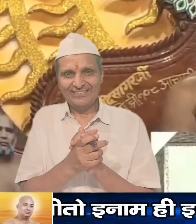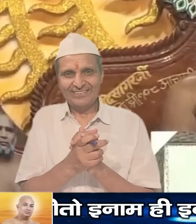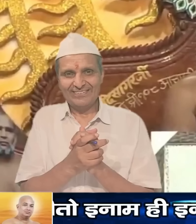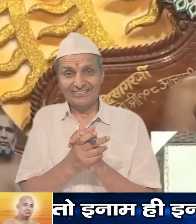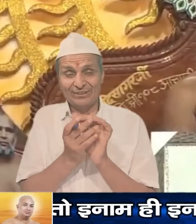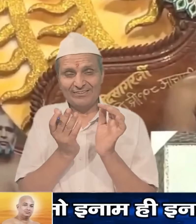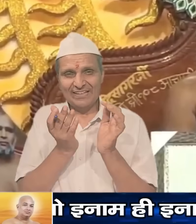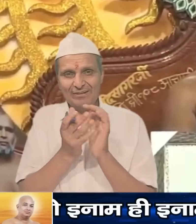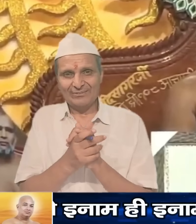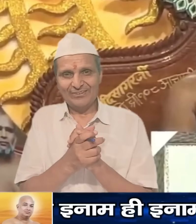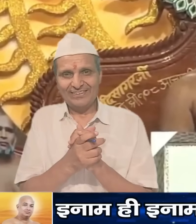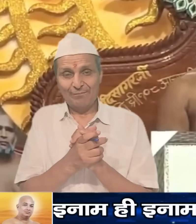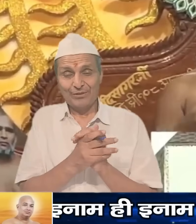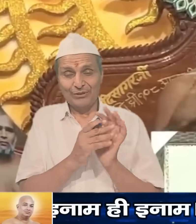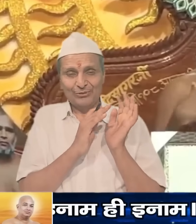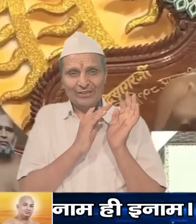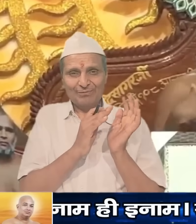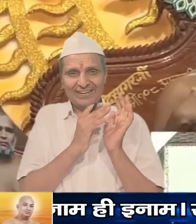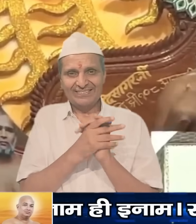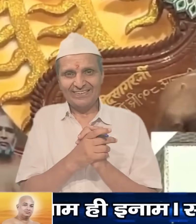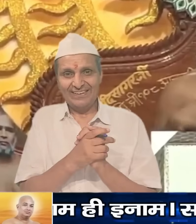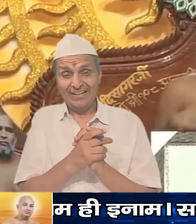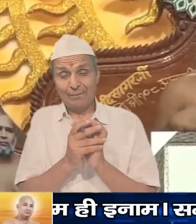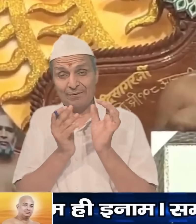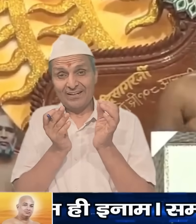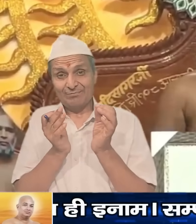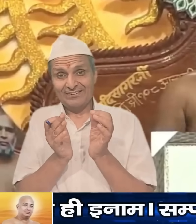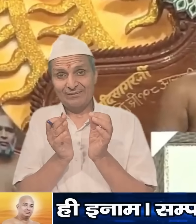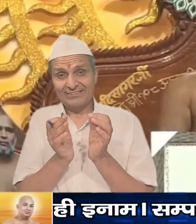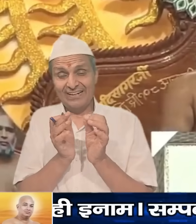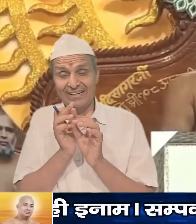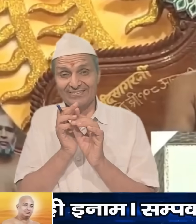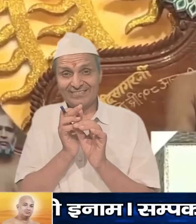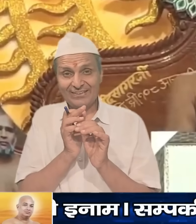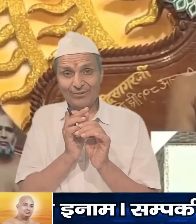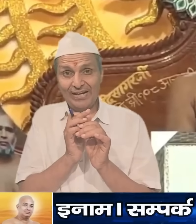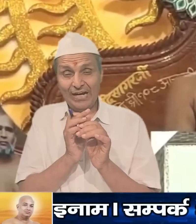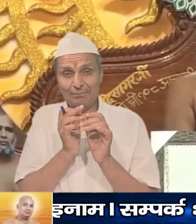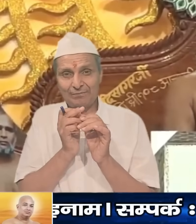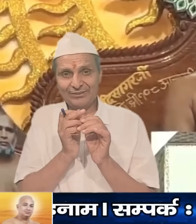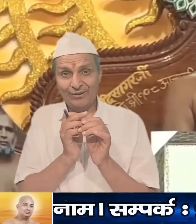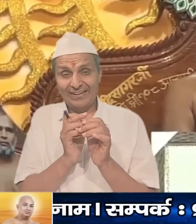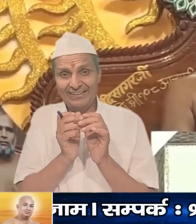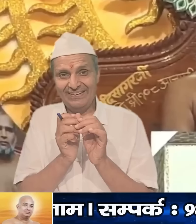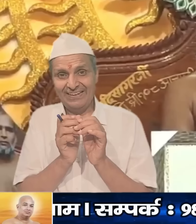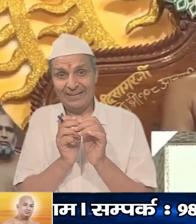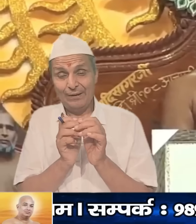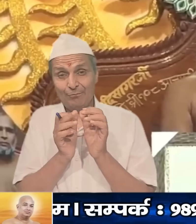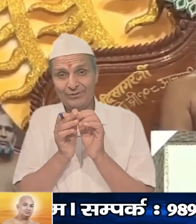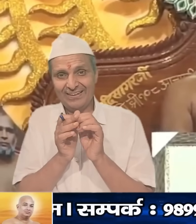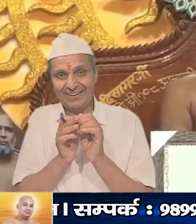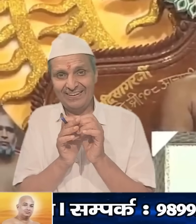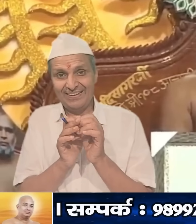हूँ, समझने की बात होनी चाहिए। शुरुआत प्राकृत से की कि प्राकृत प्राचीन भाषा है, संस्कृत को ले आए, अपभ्रंश को ले आए, हिंदी ले